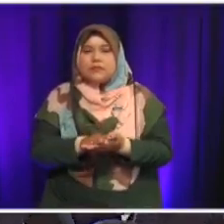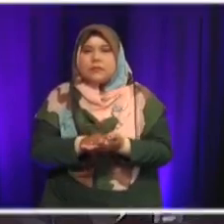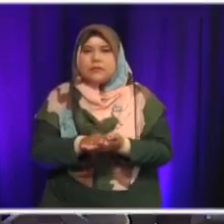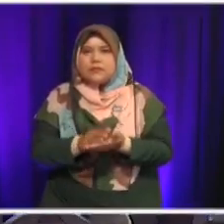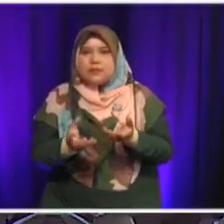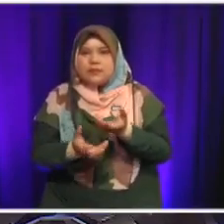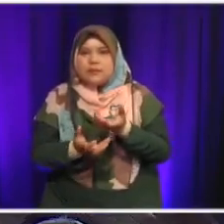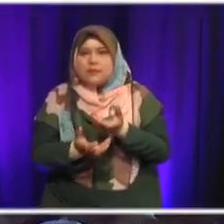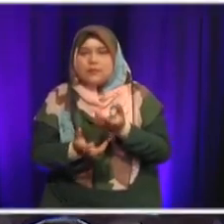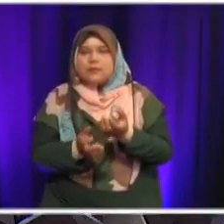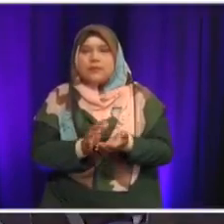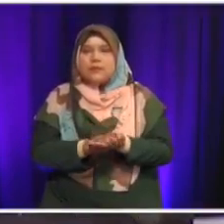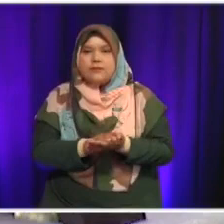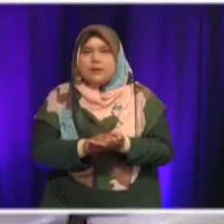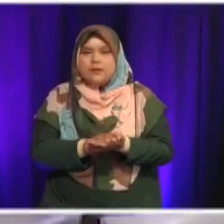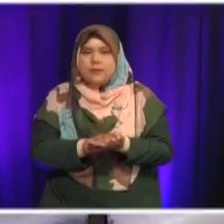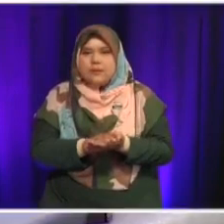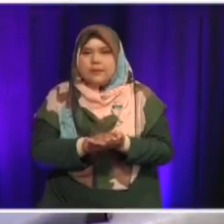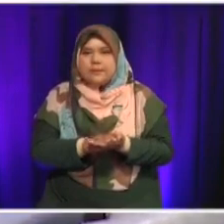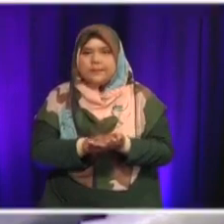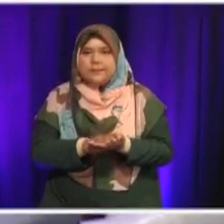bagian bawah lah